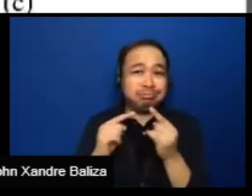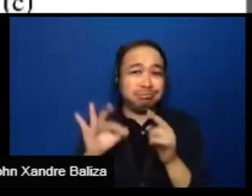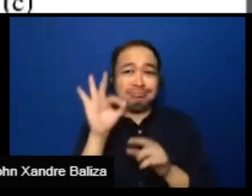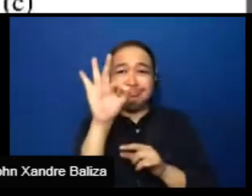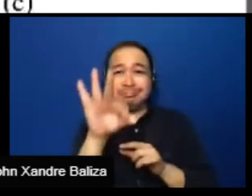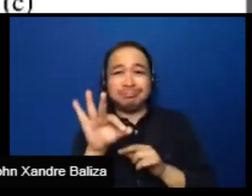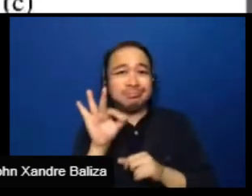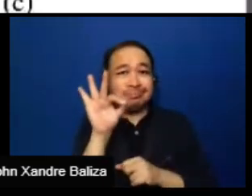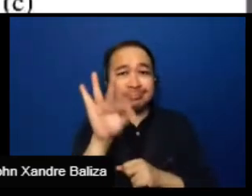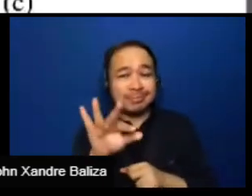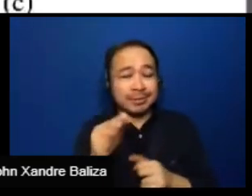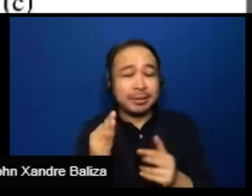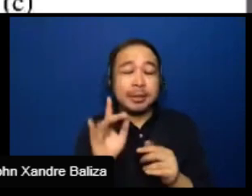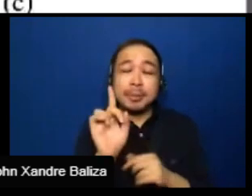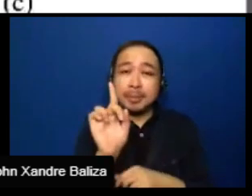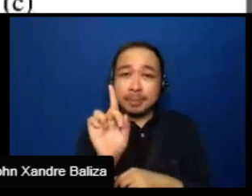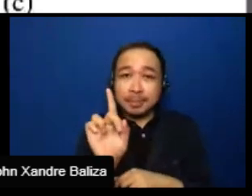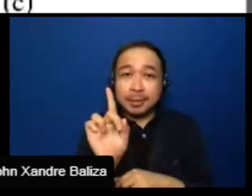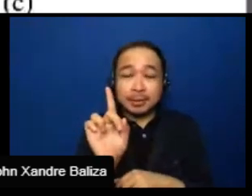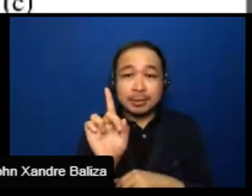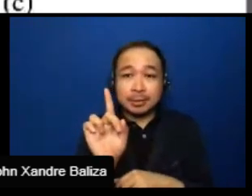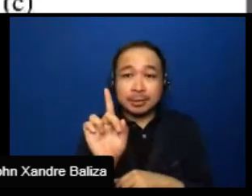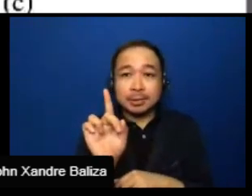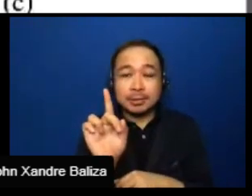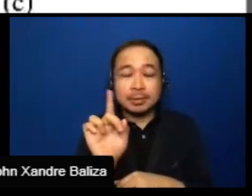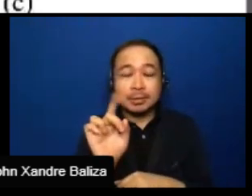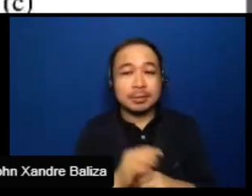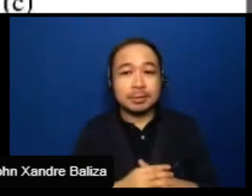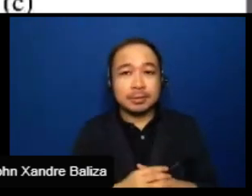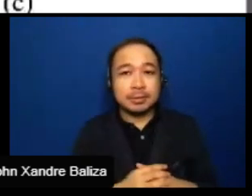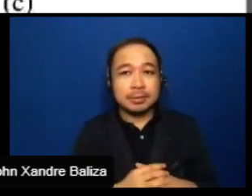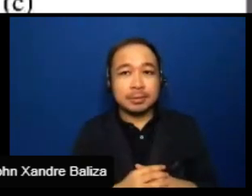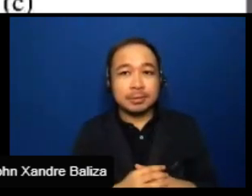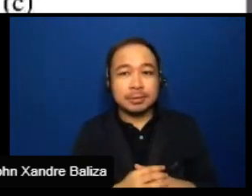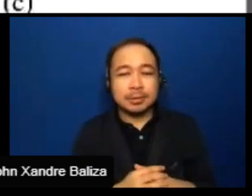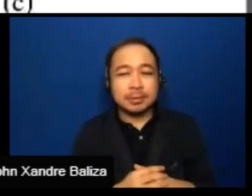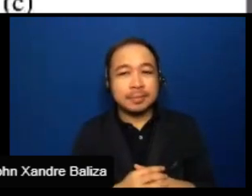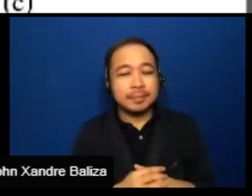Однако, коль скоро о них сейчас мы говорим,